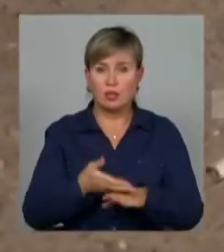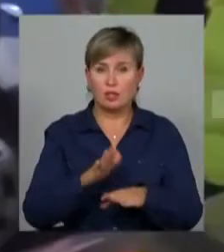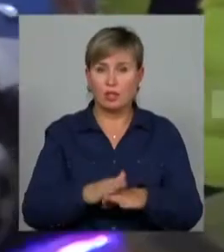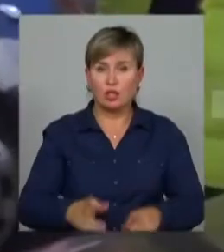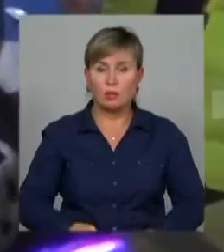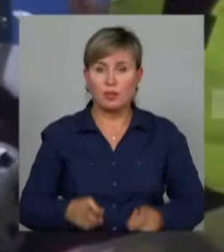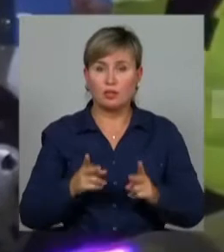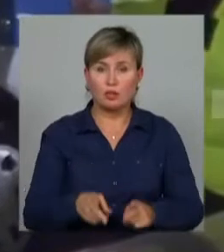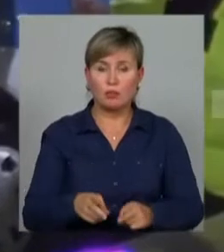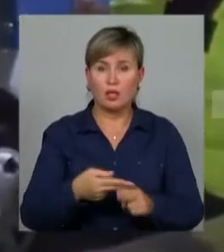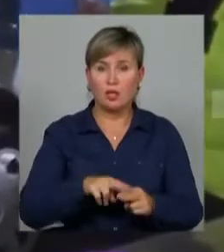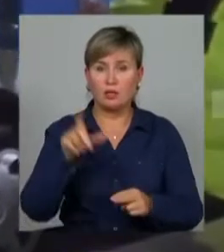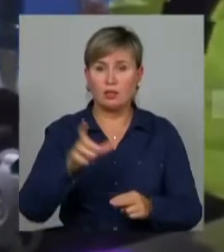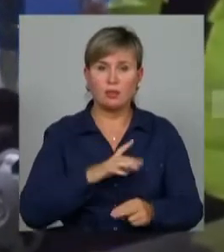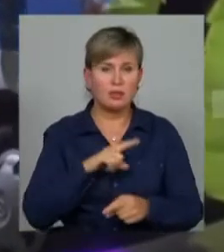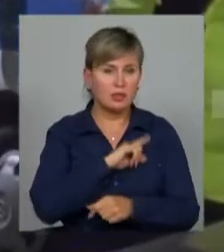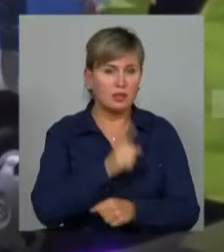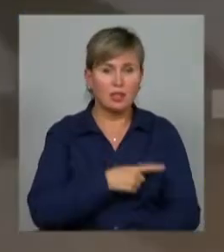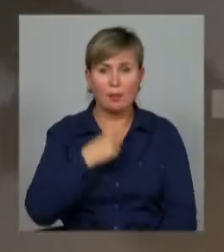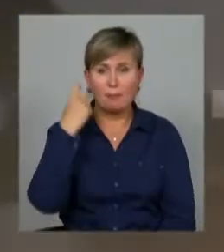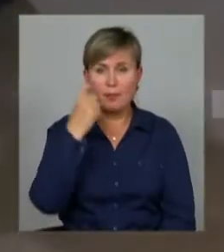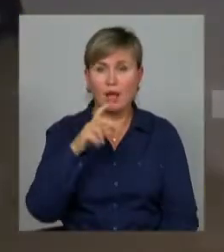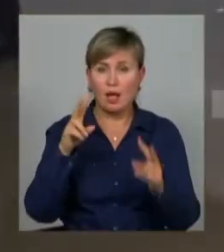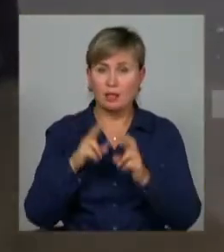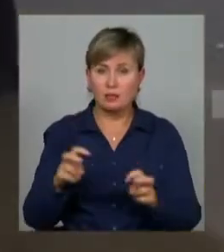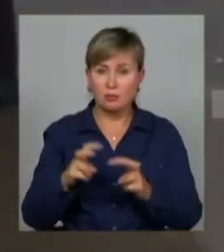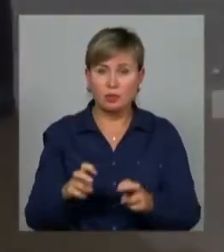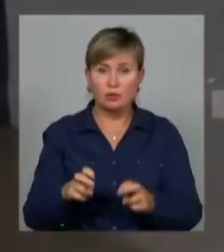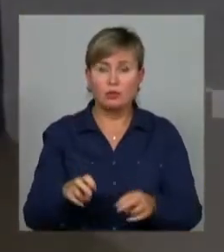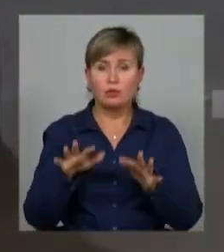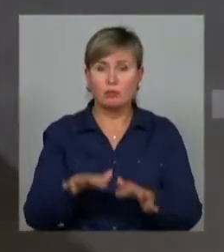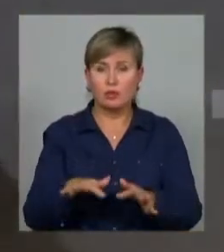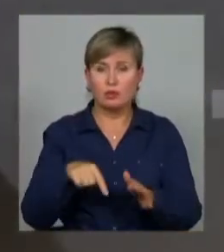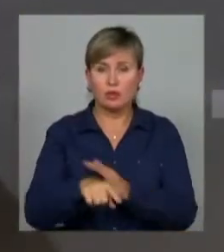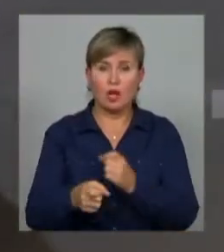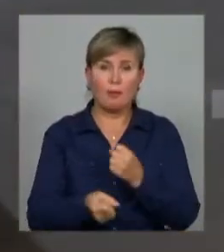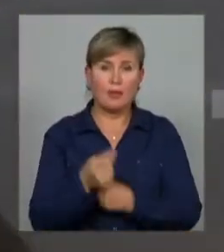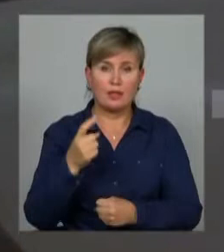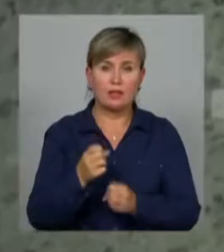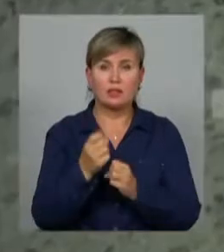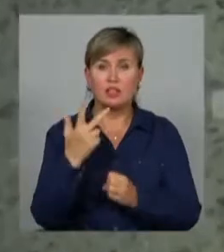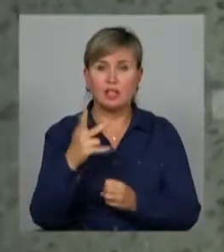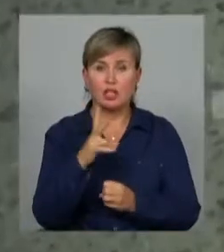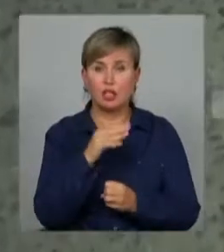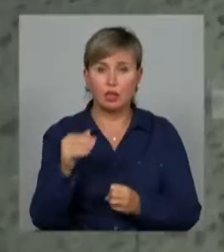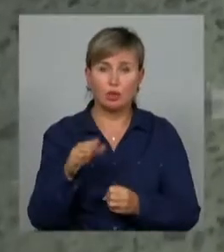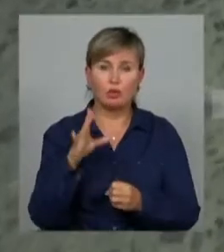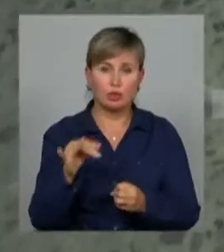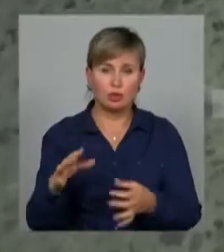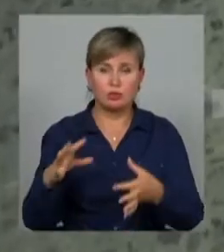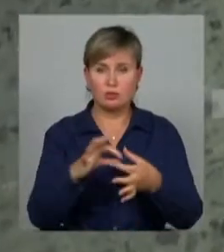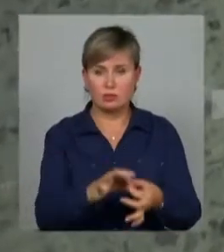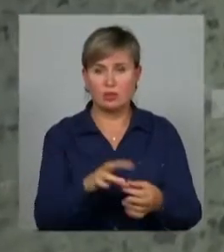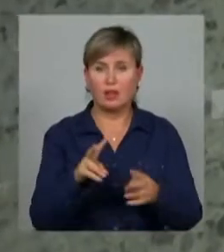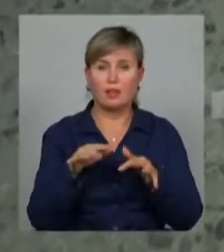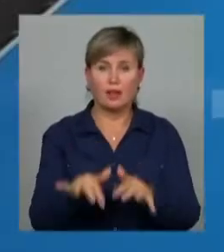преступление. Злоумышленник был сильно пьян. При осмотре места преступления стражи порядка обнаружили три ножа и приобщили их к материалам